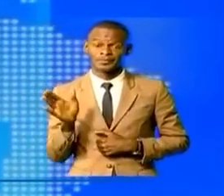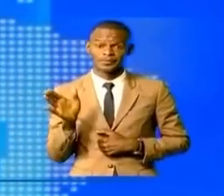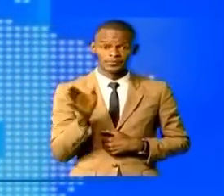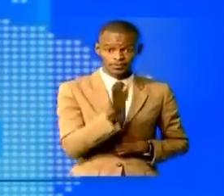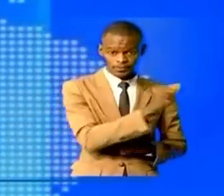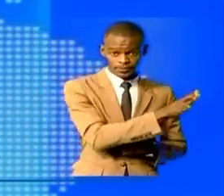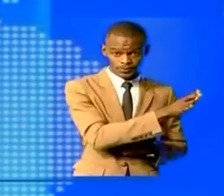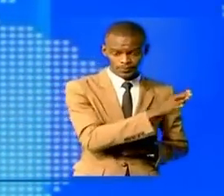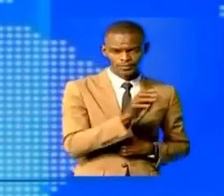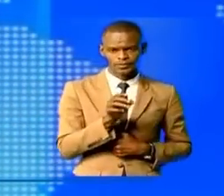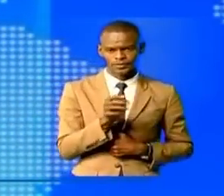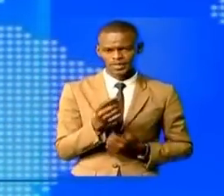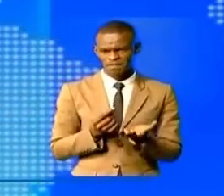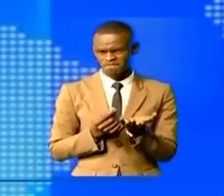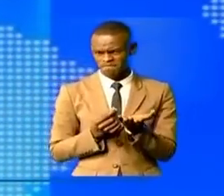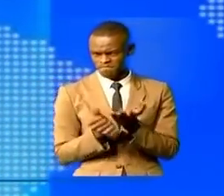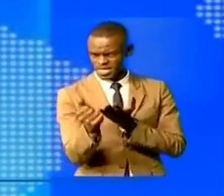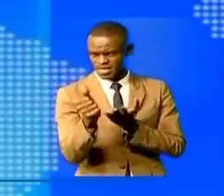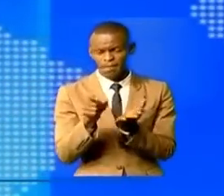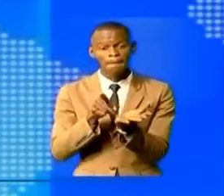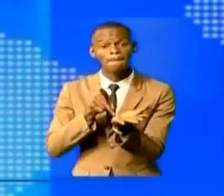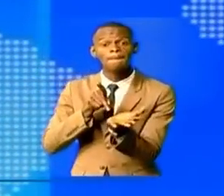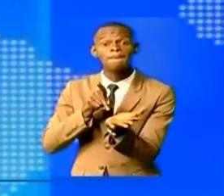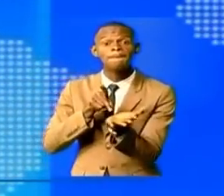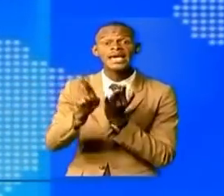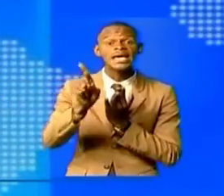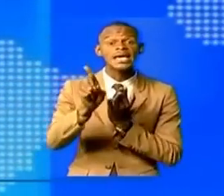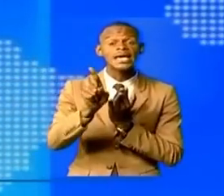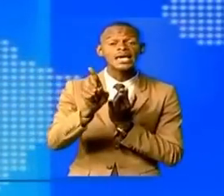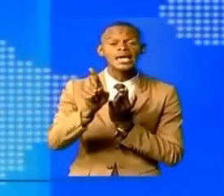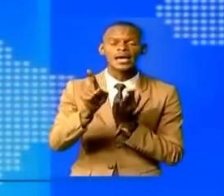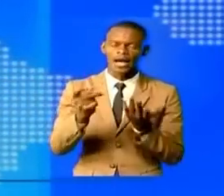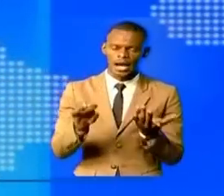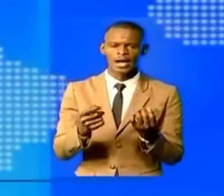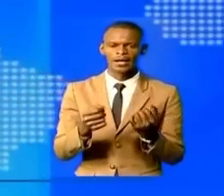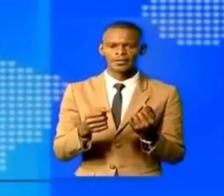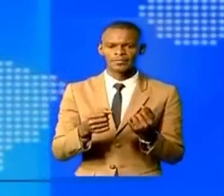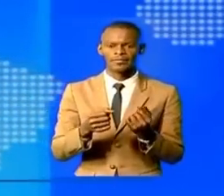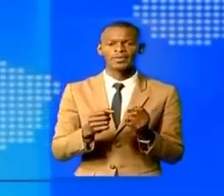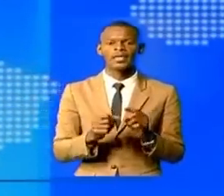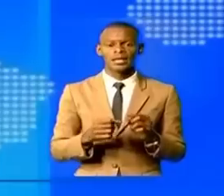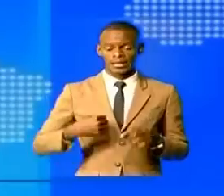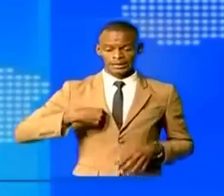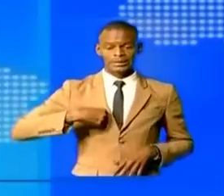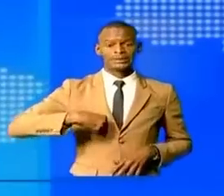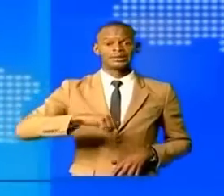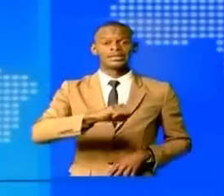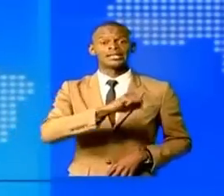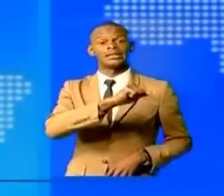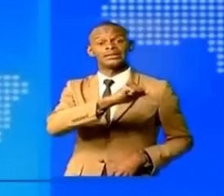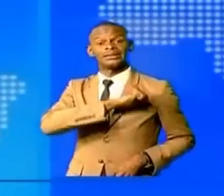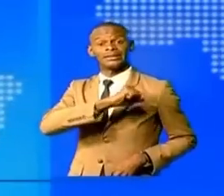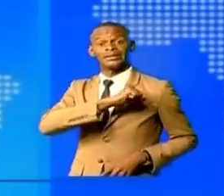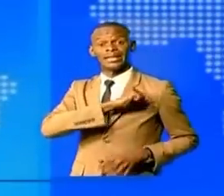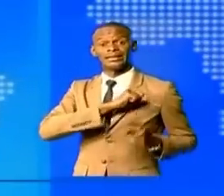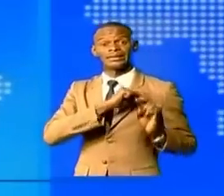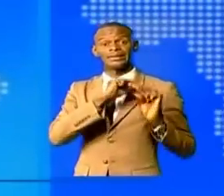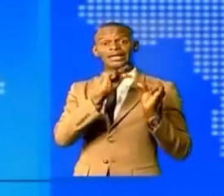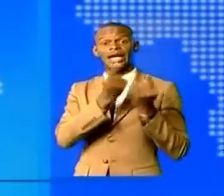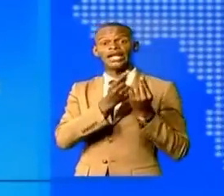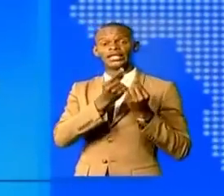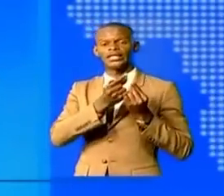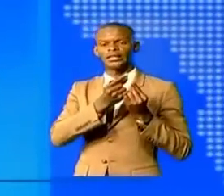la prime, l'intersyndicale de la justice exige qu'elle touche aussi les nouvelles unités. Une délégation de cette organisation a présenté